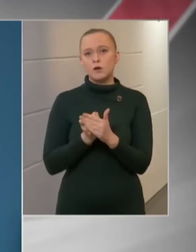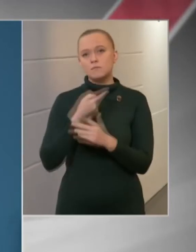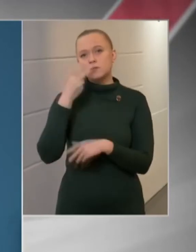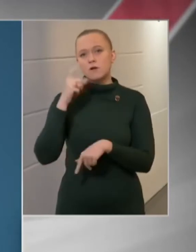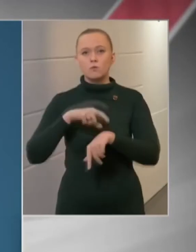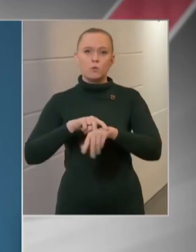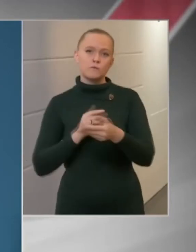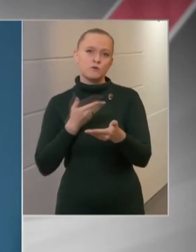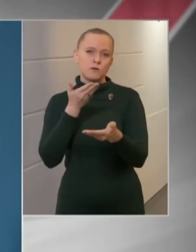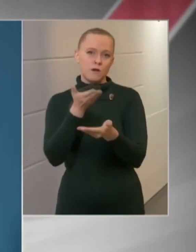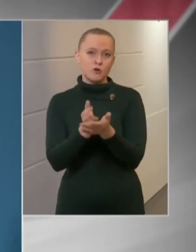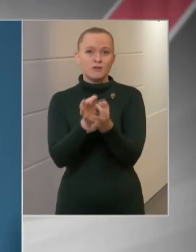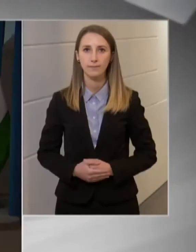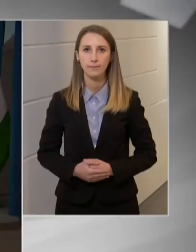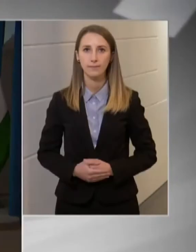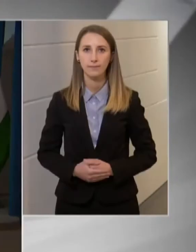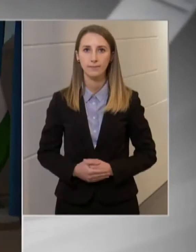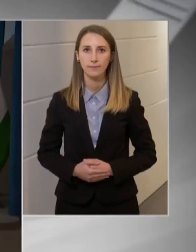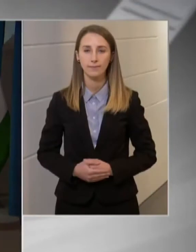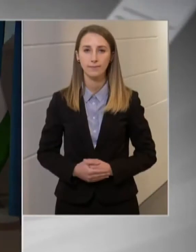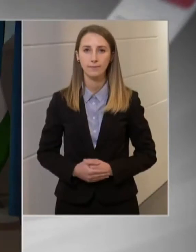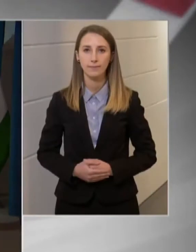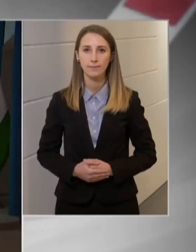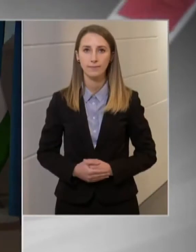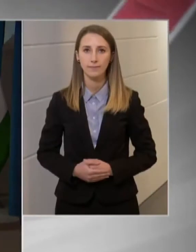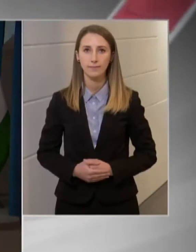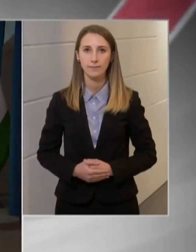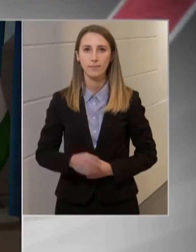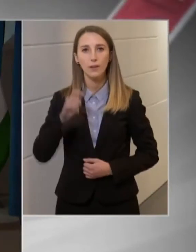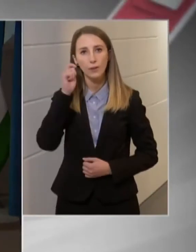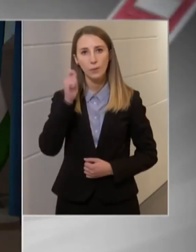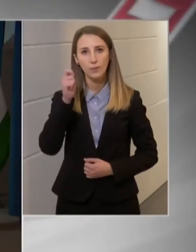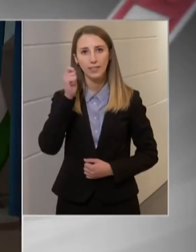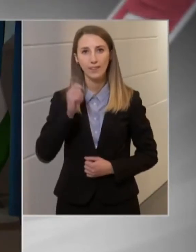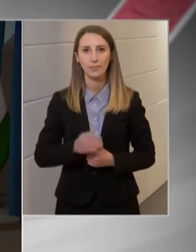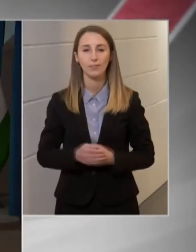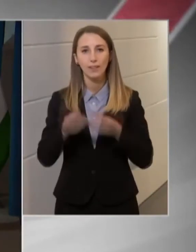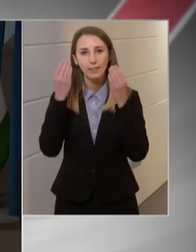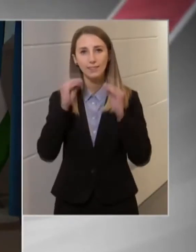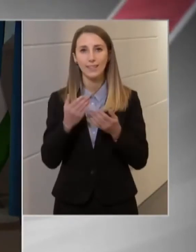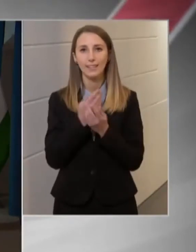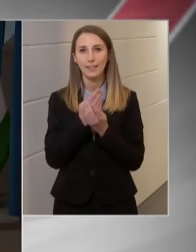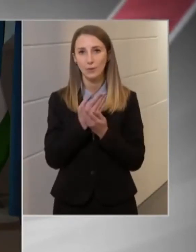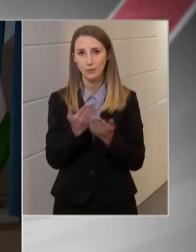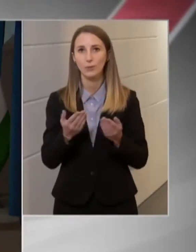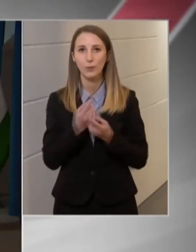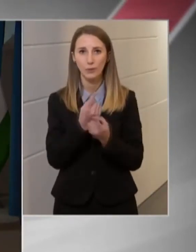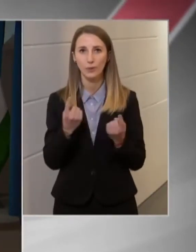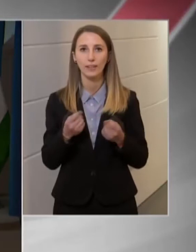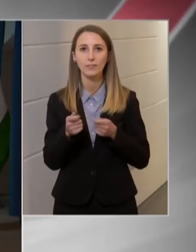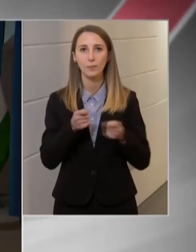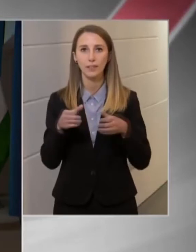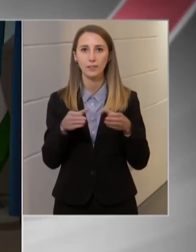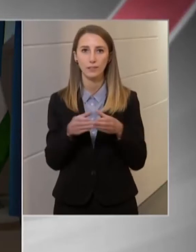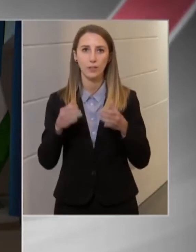a kockázati faktor. Ahogy arról híradónkban már többször beszámoltunk, ezért is javasolják azt a szakemberek, hogy a mostani időszakban